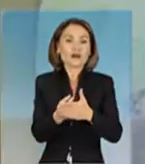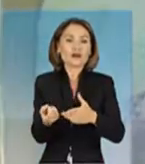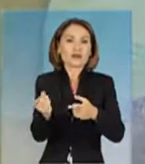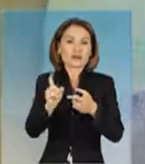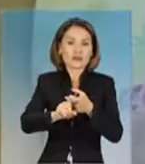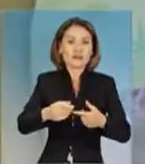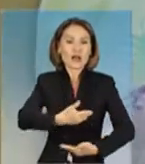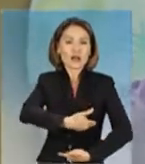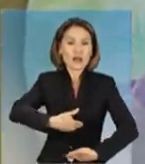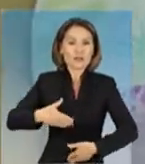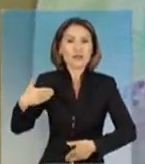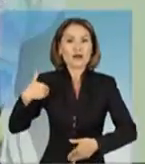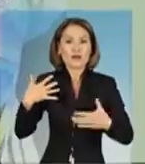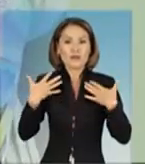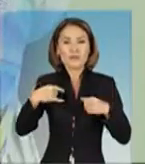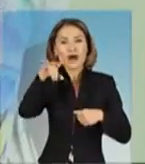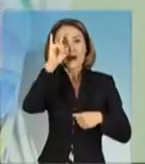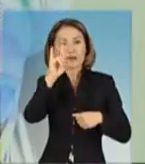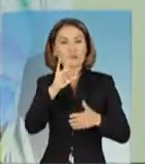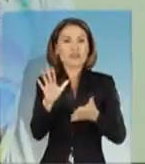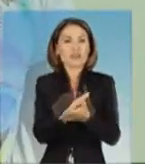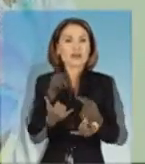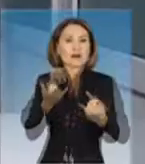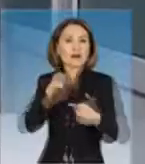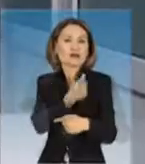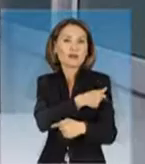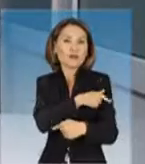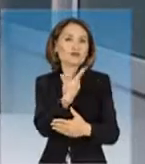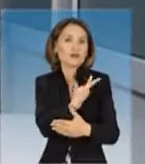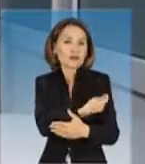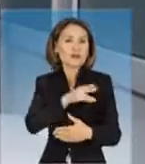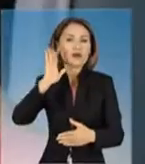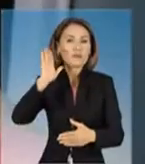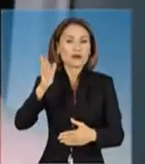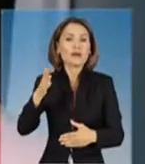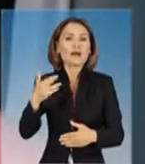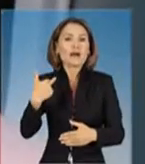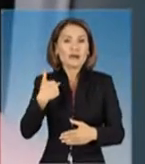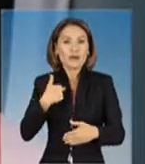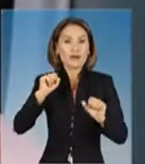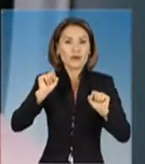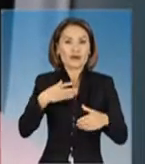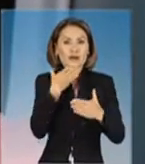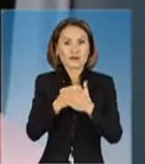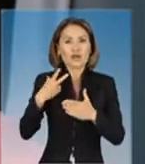екпе нәтижелі болып табылады. Қазақстанда бұл екпе тегін жасалады. Рахмет, дәрігер. Қатерлі ісіктен